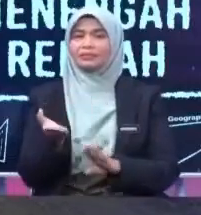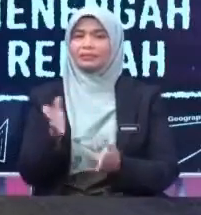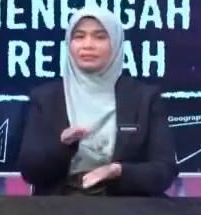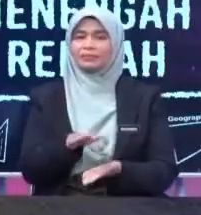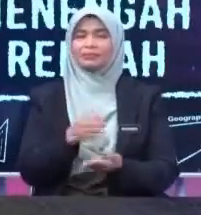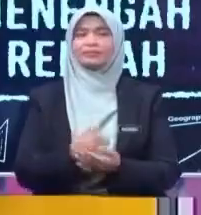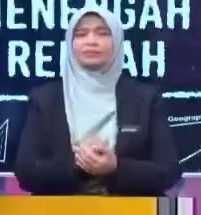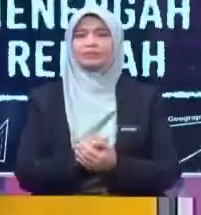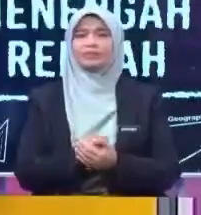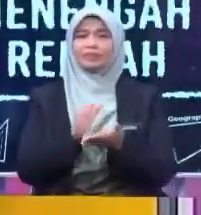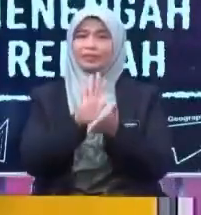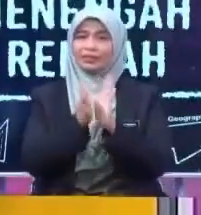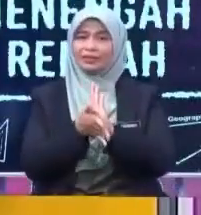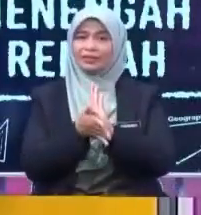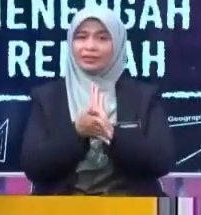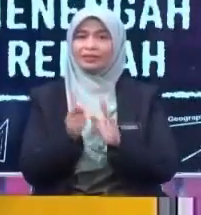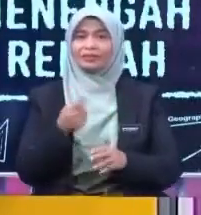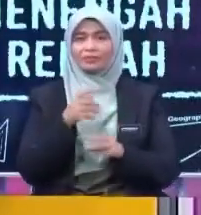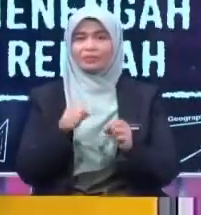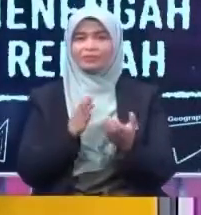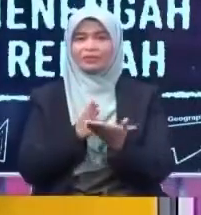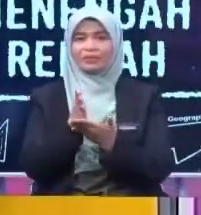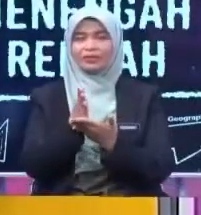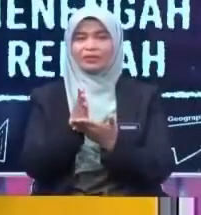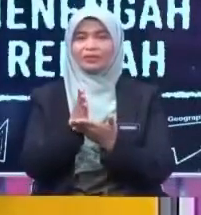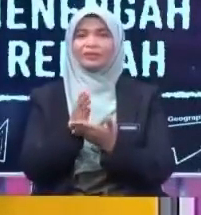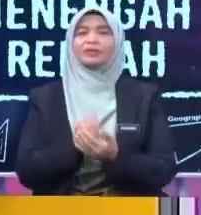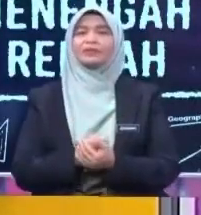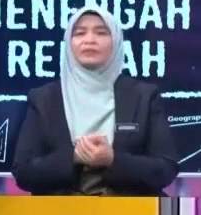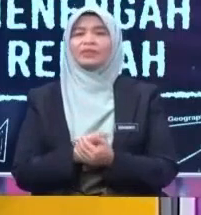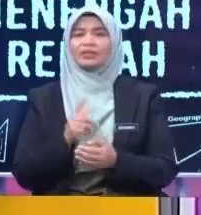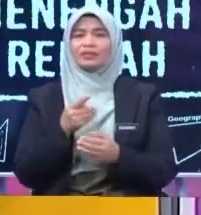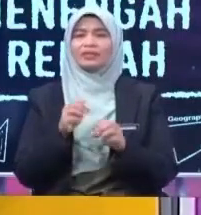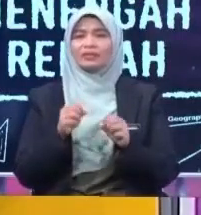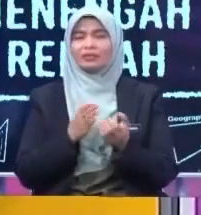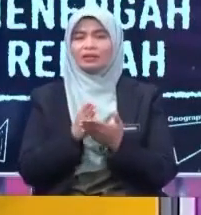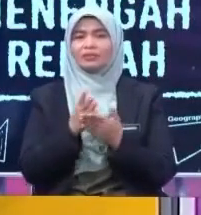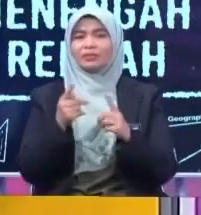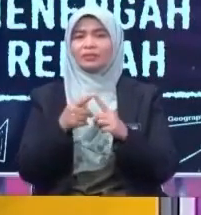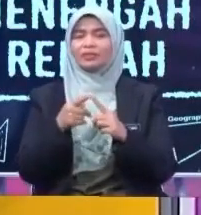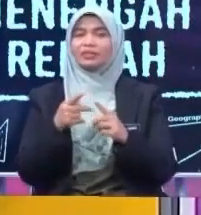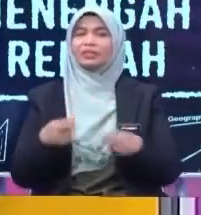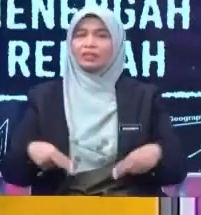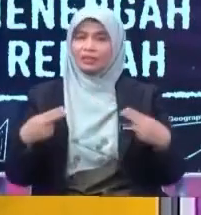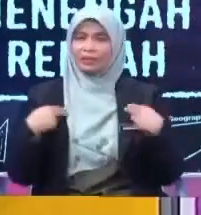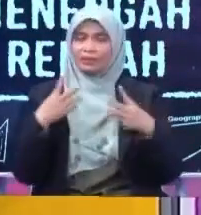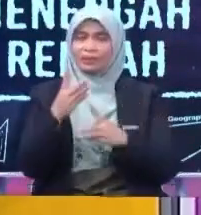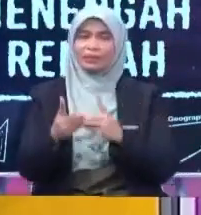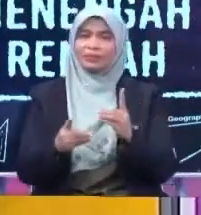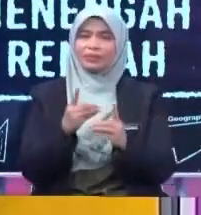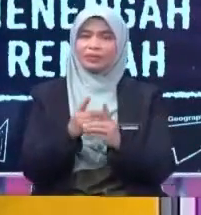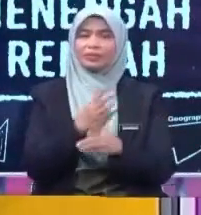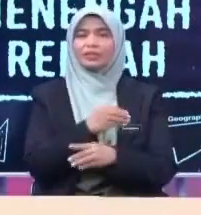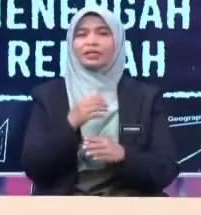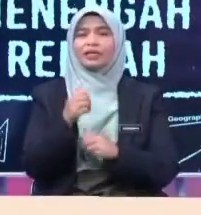nanti. Jadi kita boleh teruskan, Aiman? Silakan, Ustazah. Okay, seterusnya kita terus kepada kehidupan di dunia dan juga alam barzah.